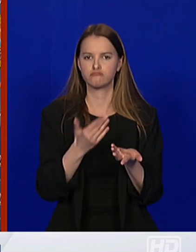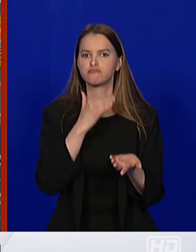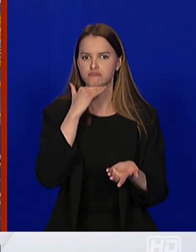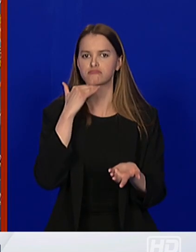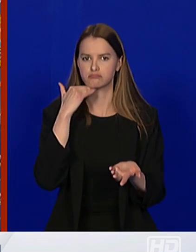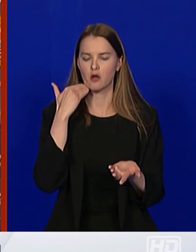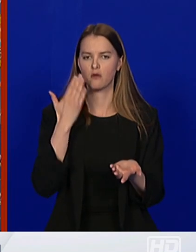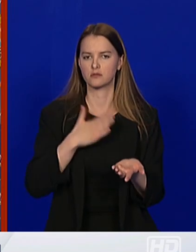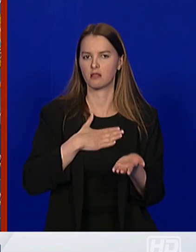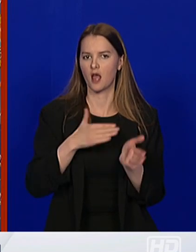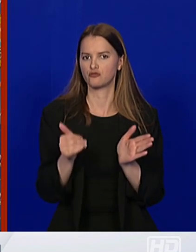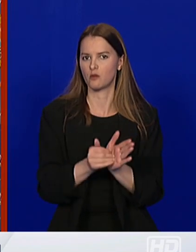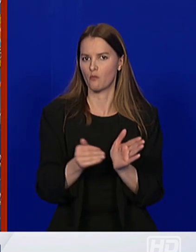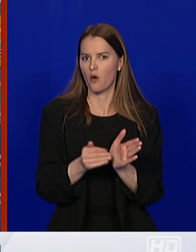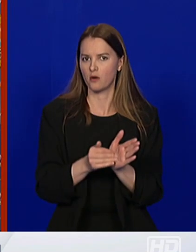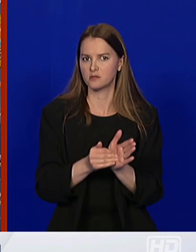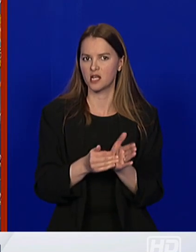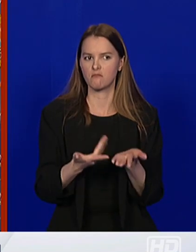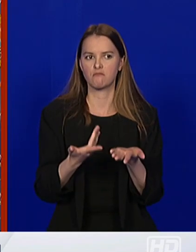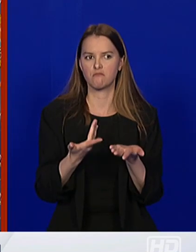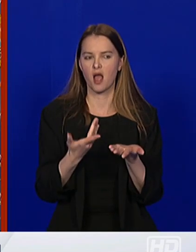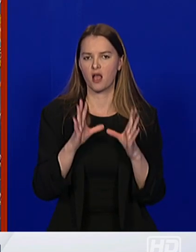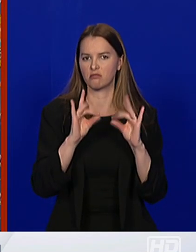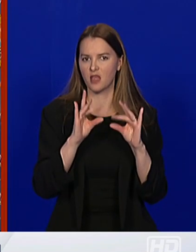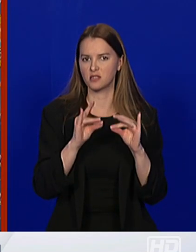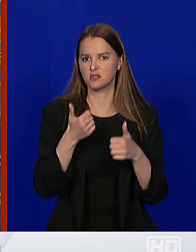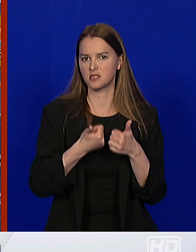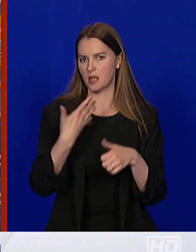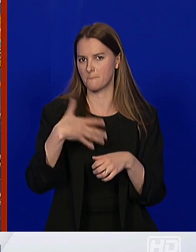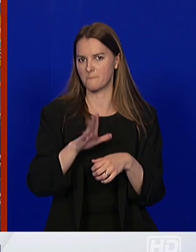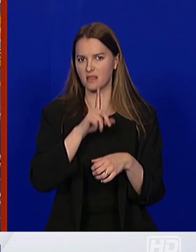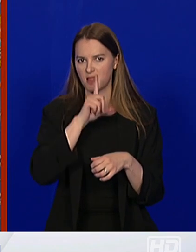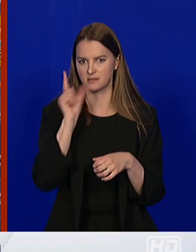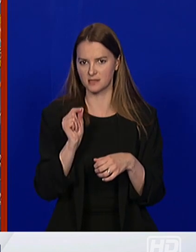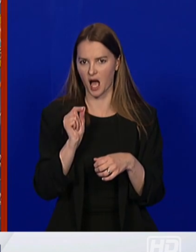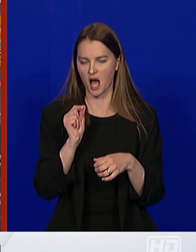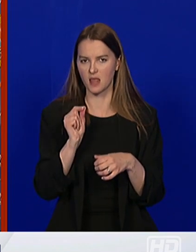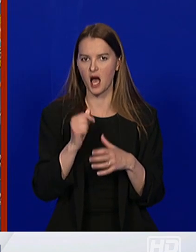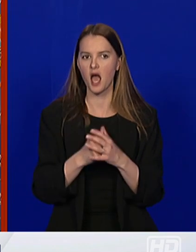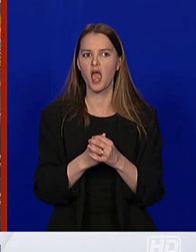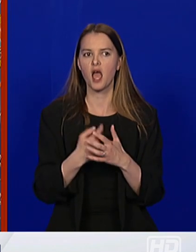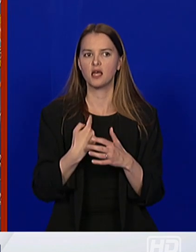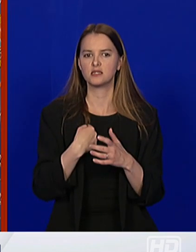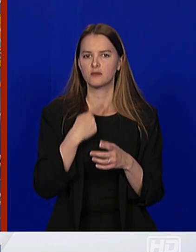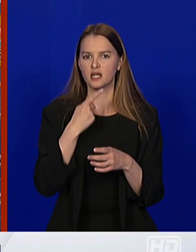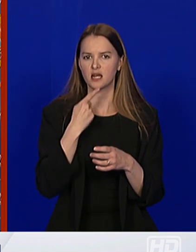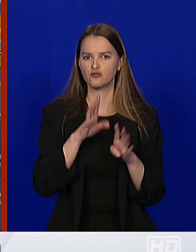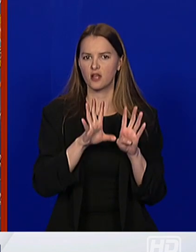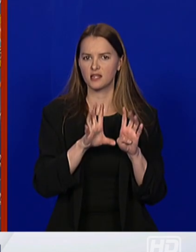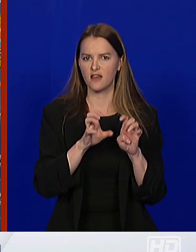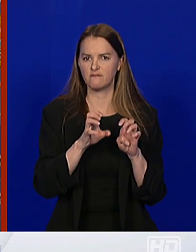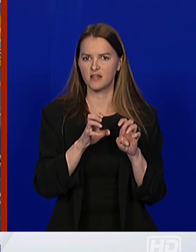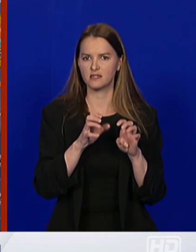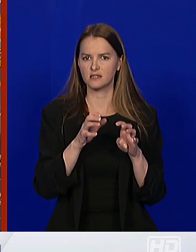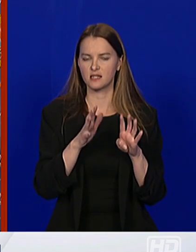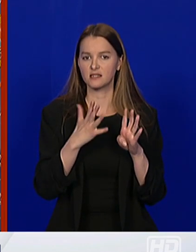potrebe za desetak ili 15 dana. Rekao sam da je to 9600 kutija